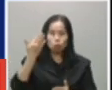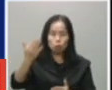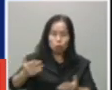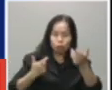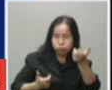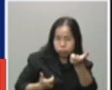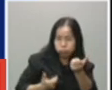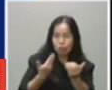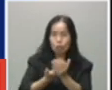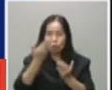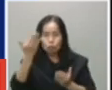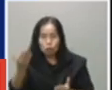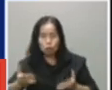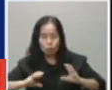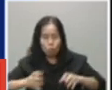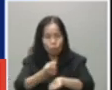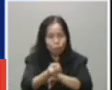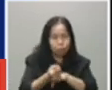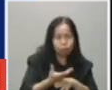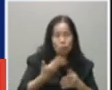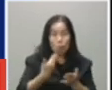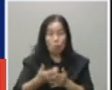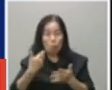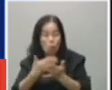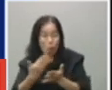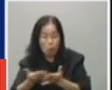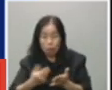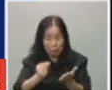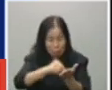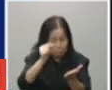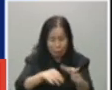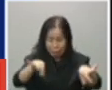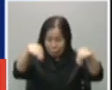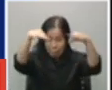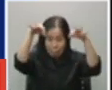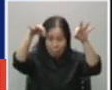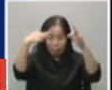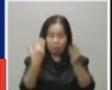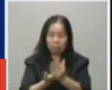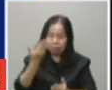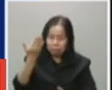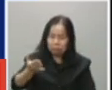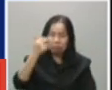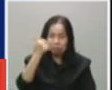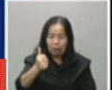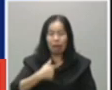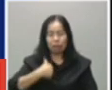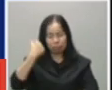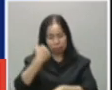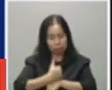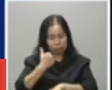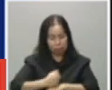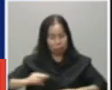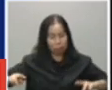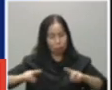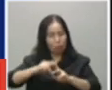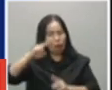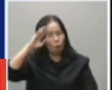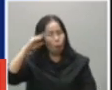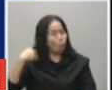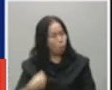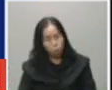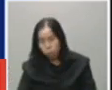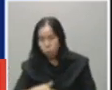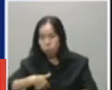แสนล้านท่านประธานทราบไหมครับเขาใช้กระดาษแผ่นเดียวแต่ยังเป็นรัฐมนตรีกลาโหมที่มีคำกล่าวมากมายครับ